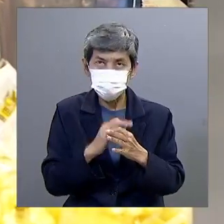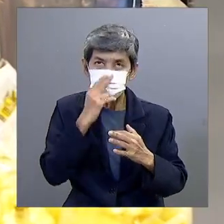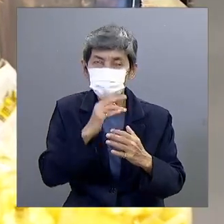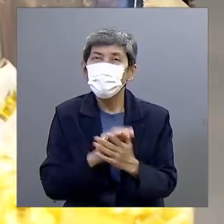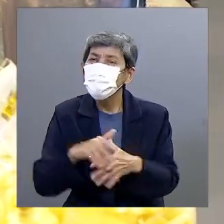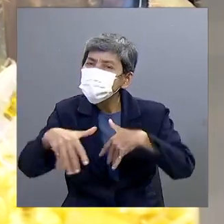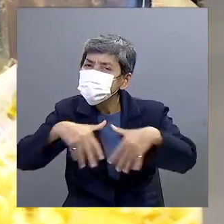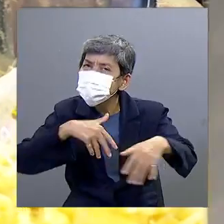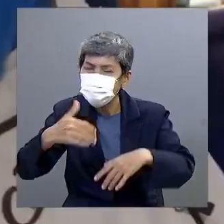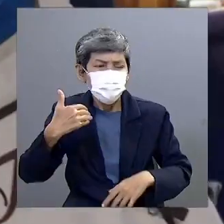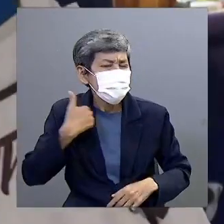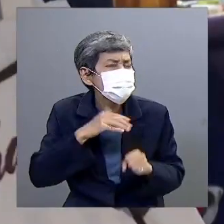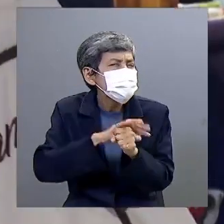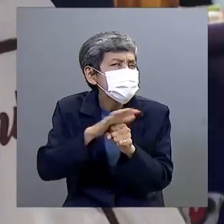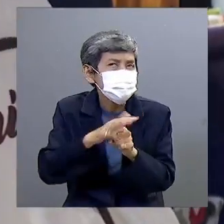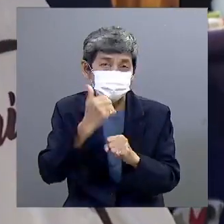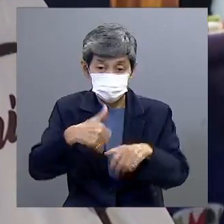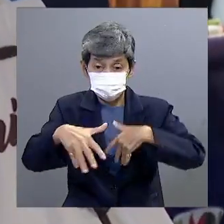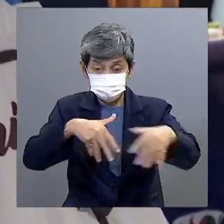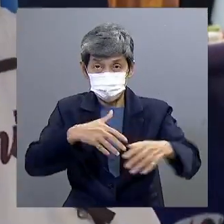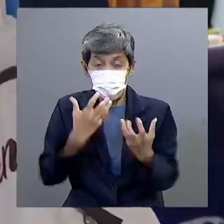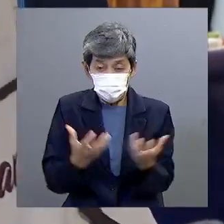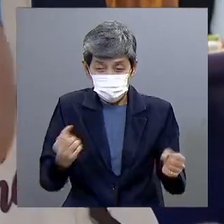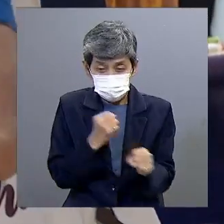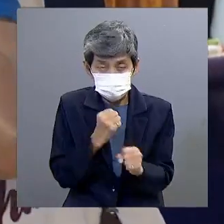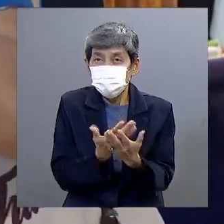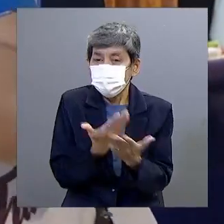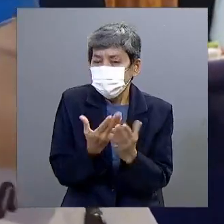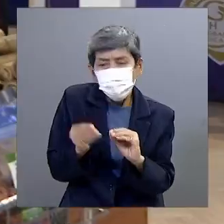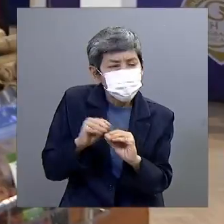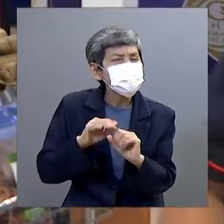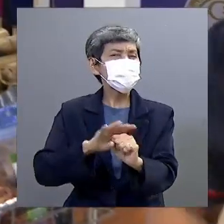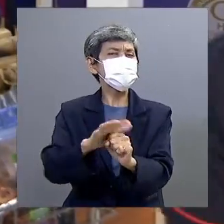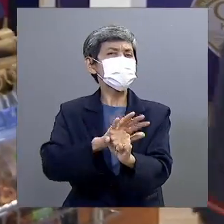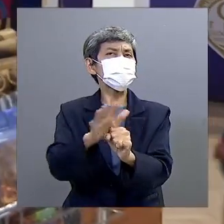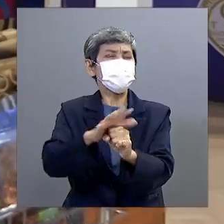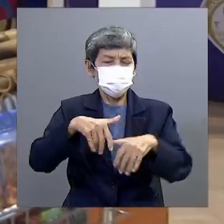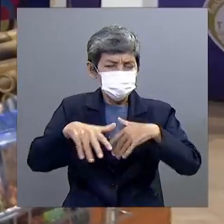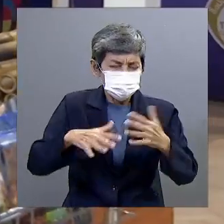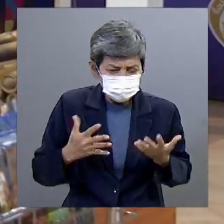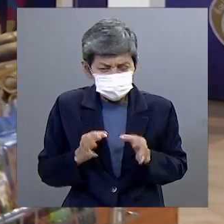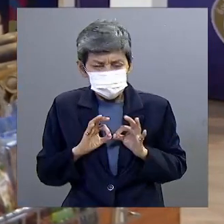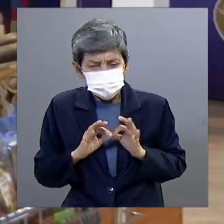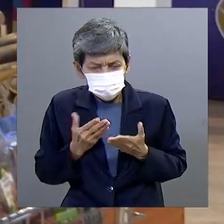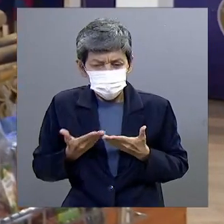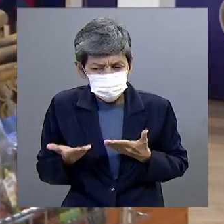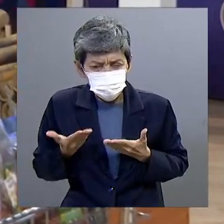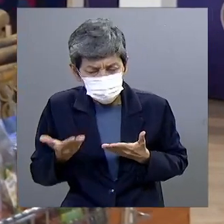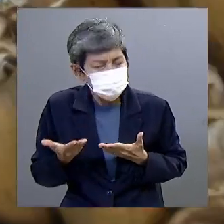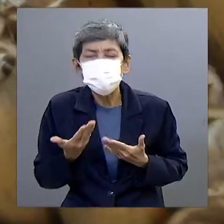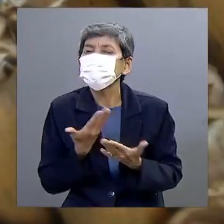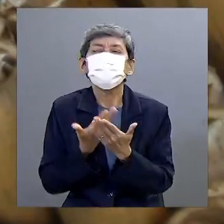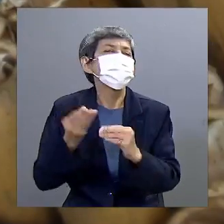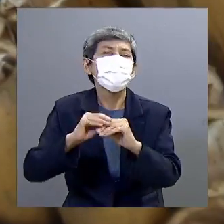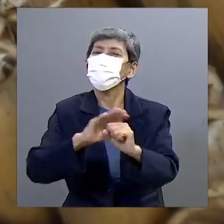แต่ไม่มากนะคะเพราะว่าผู้ผลิตสินค้าไม่ได้ปรับราคาสูงมากนักเพื่อไม่ให้กระทบกับกำลังซื้อที่กำลังฟื้นตัวค่ะส่ว